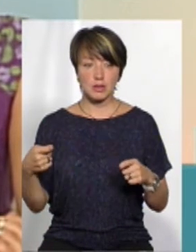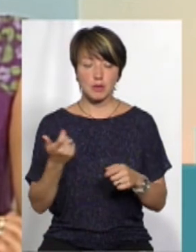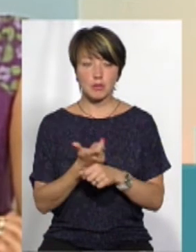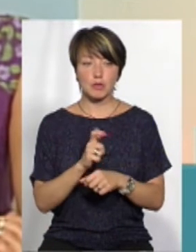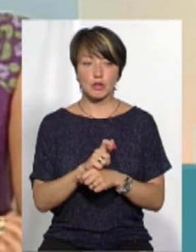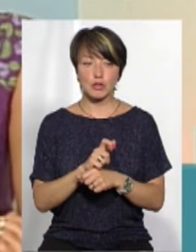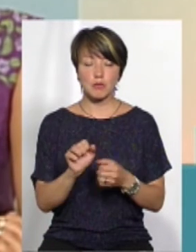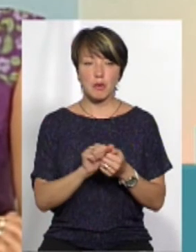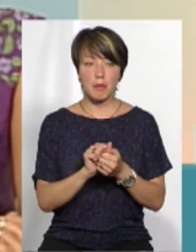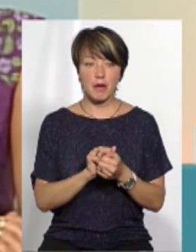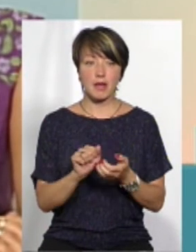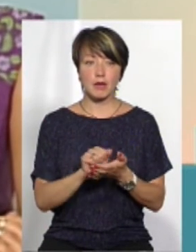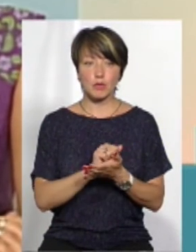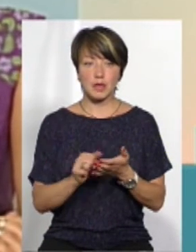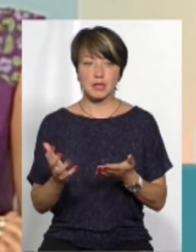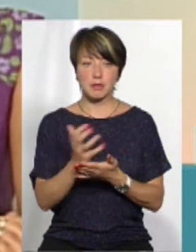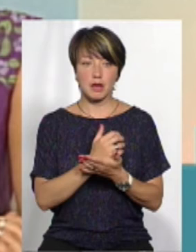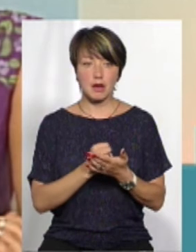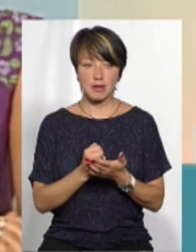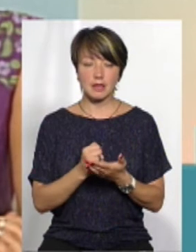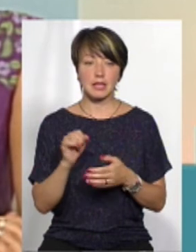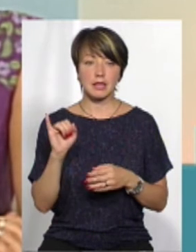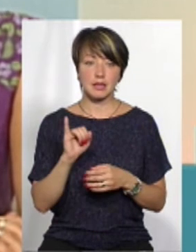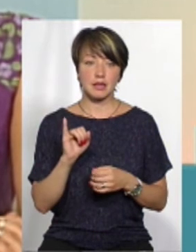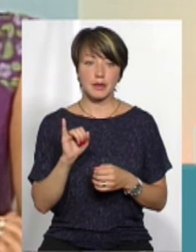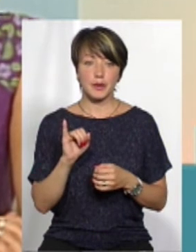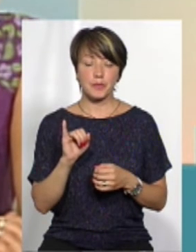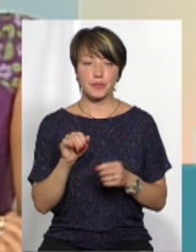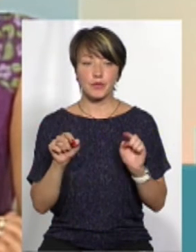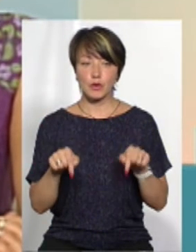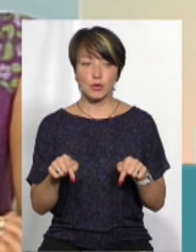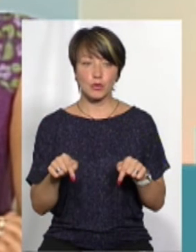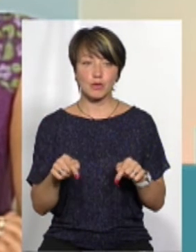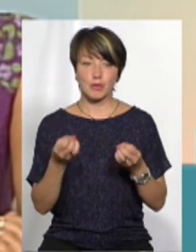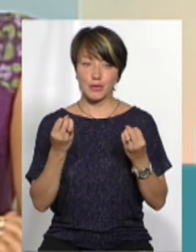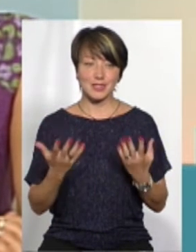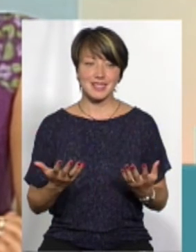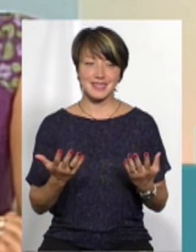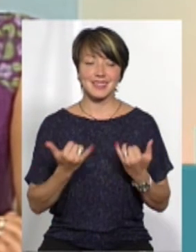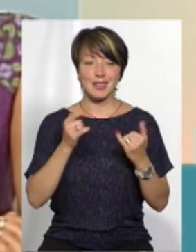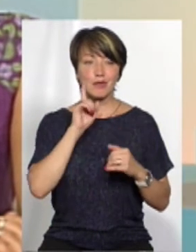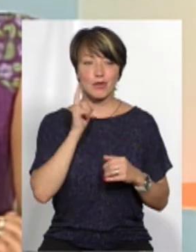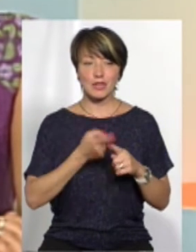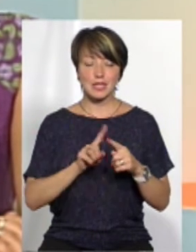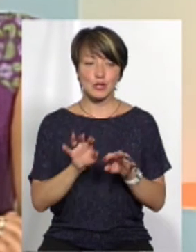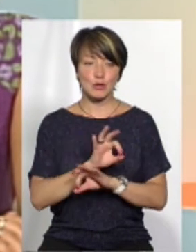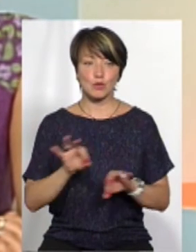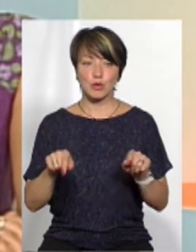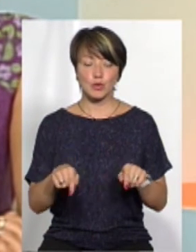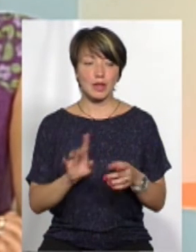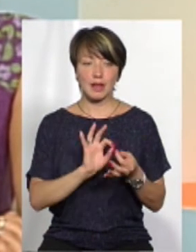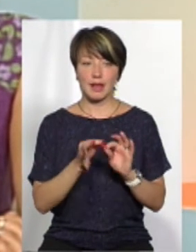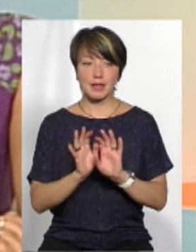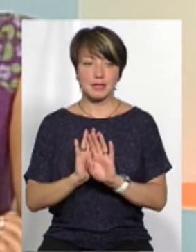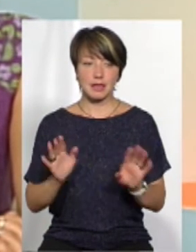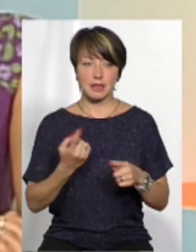набагато більше паперів треба і документації збирати. Тут, тому я кажу, для молоді це супер, тому що тут вона не